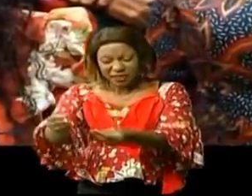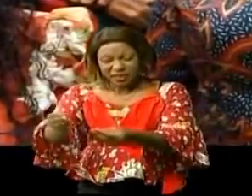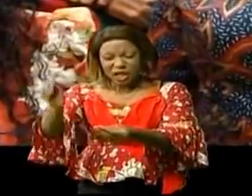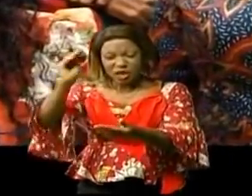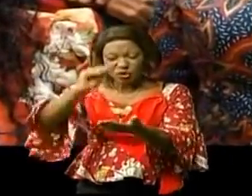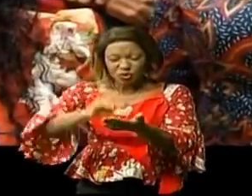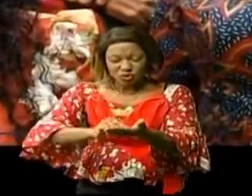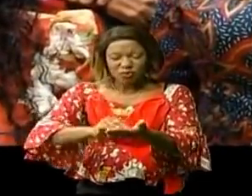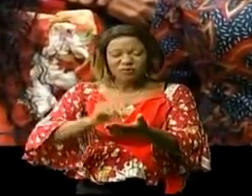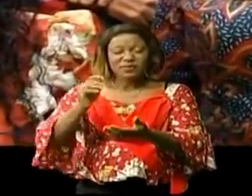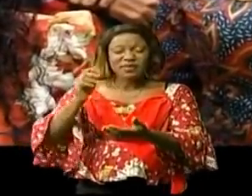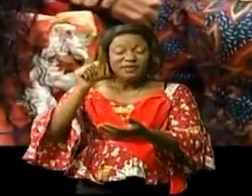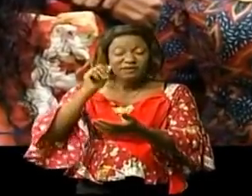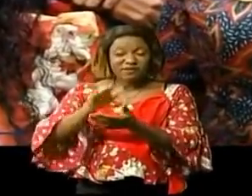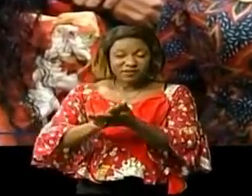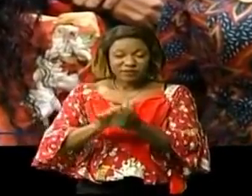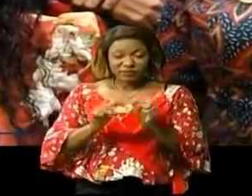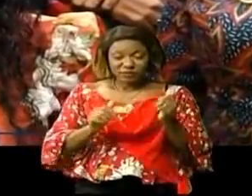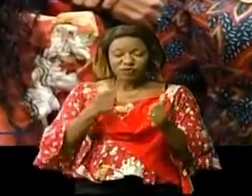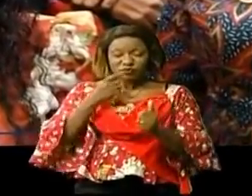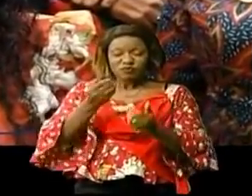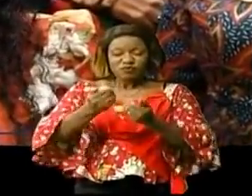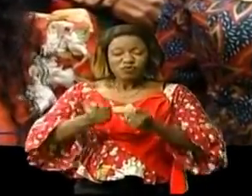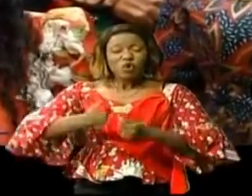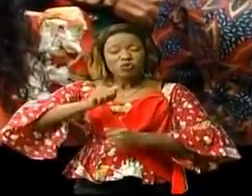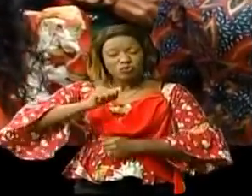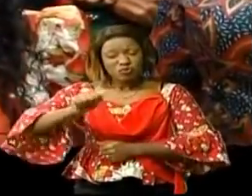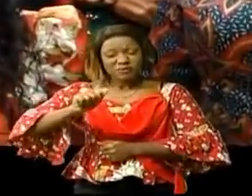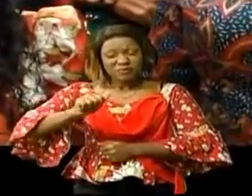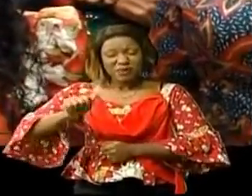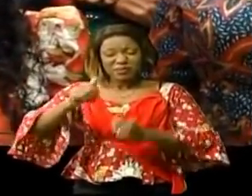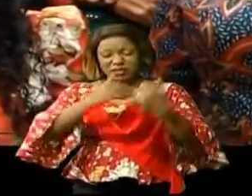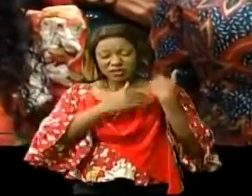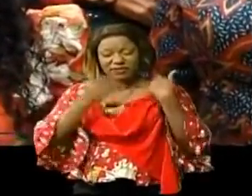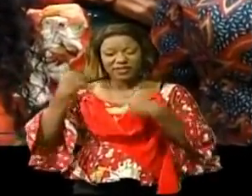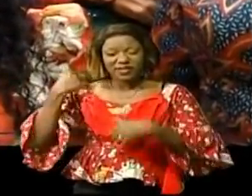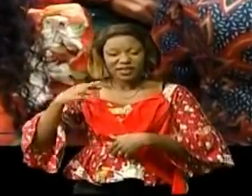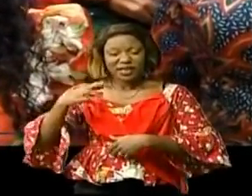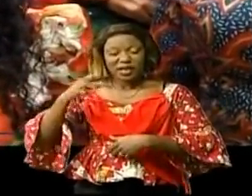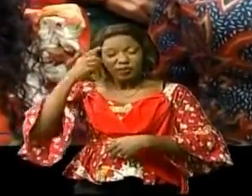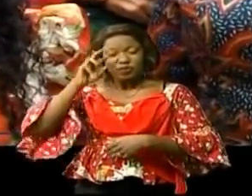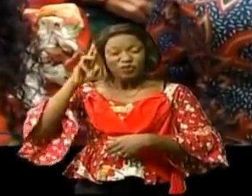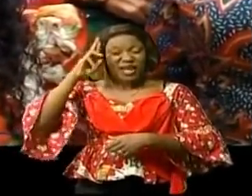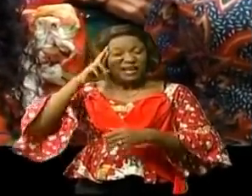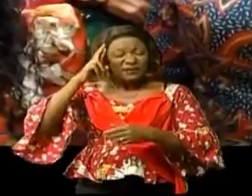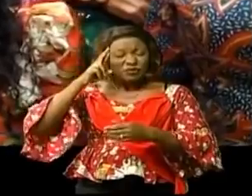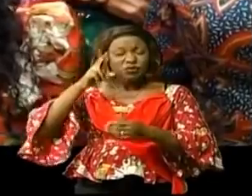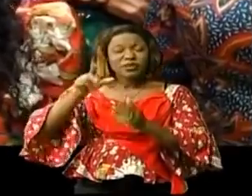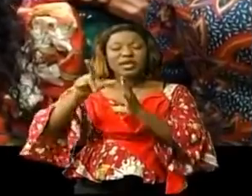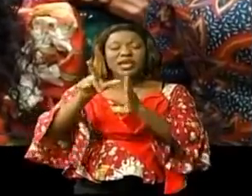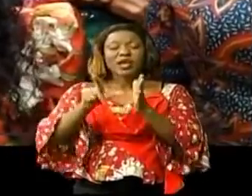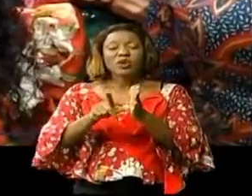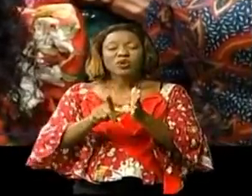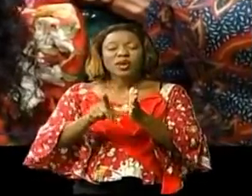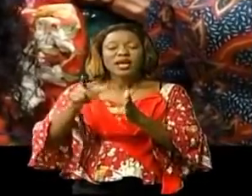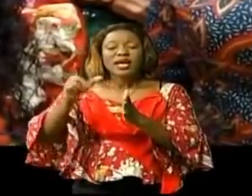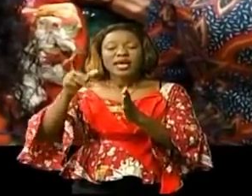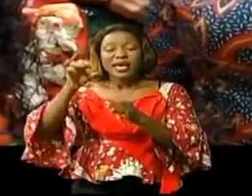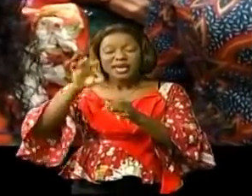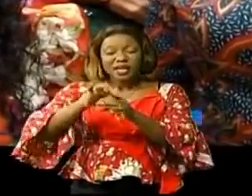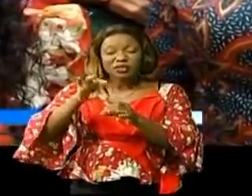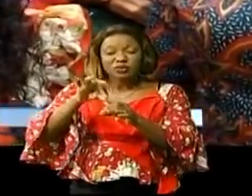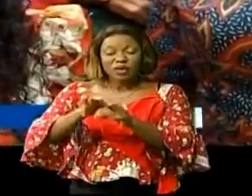un plaidoyer pour son implication personnelle dans le processus de la révision de la loi électorale, rendre la disposition de l'article